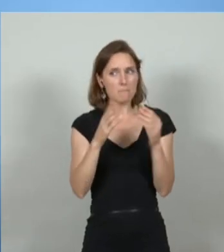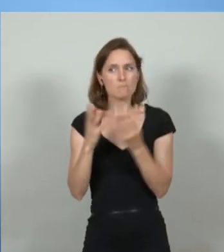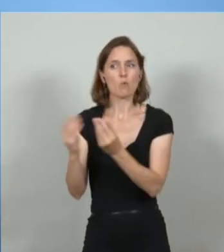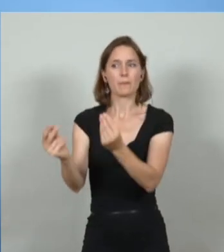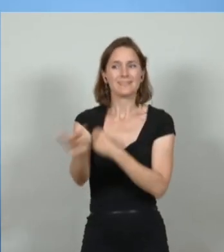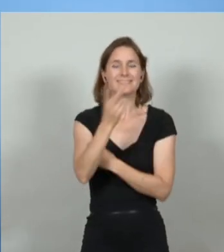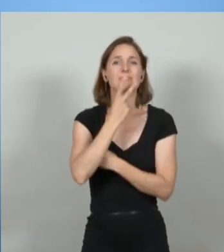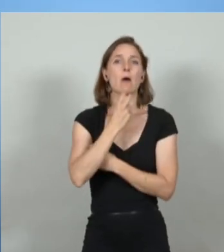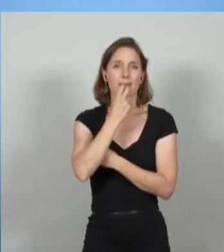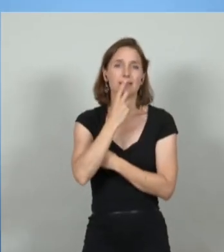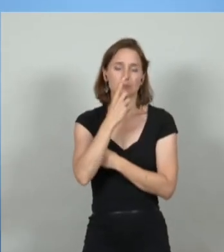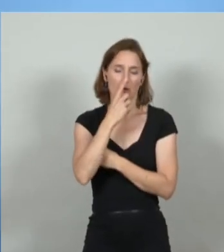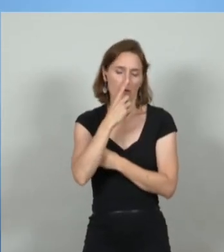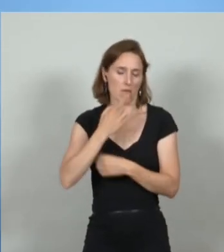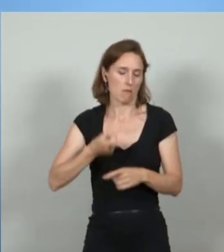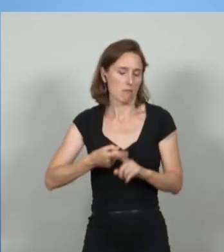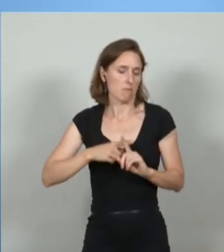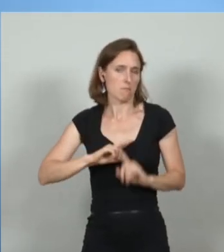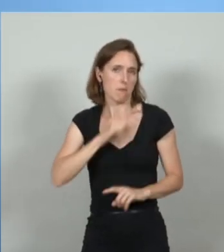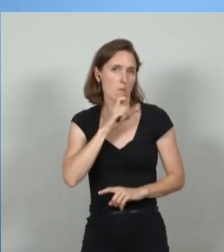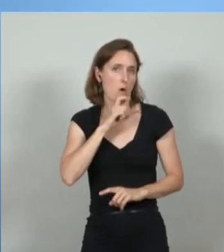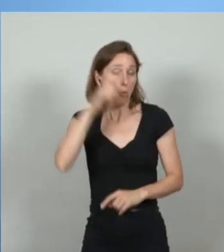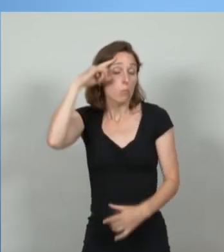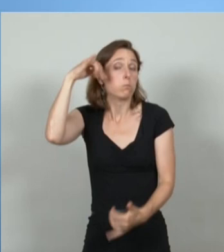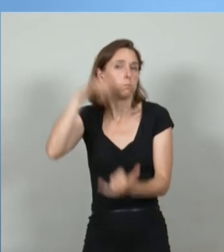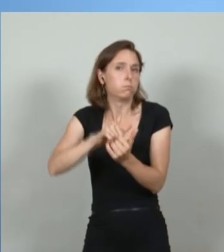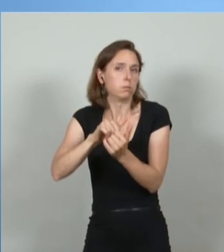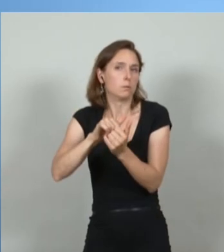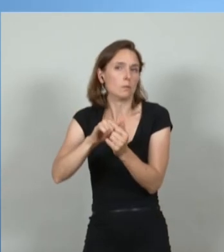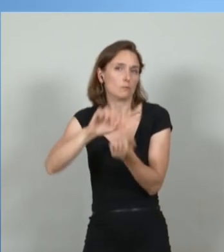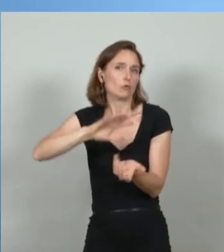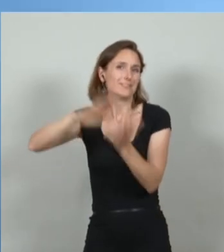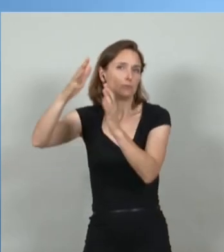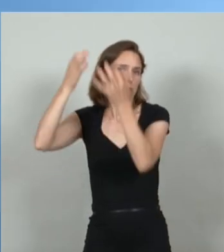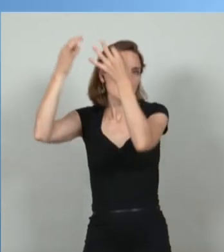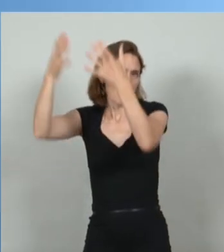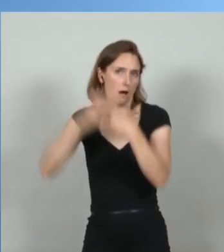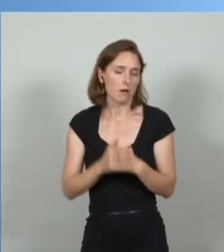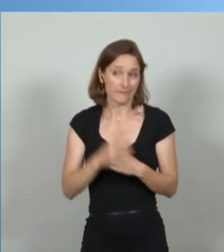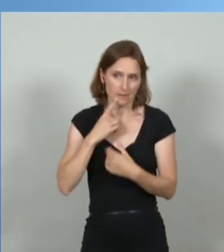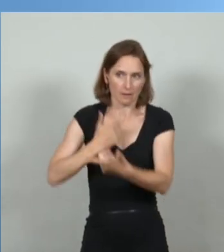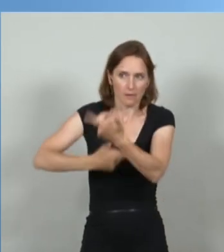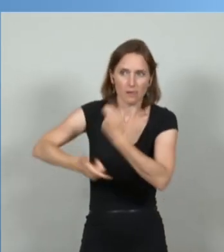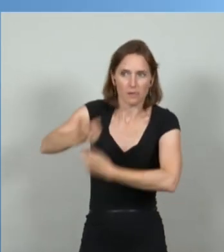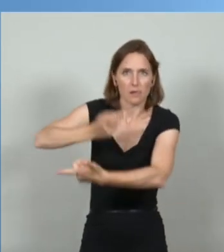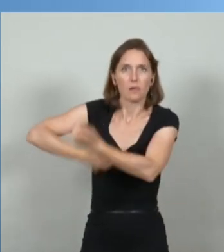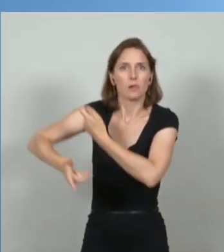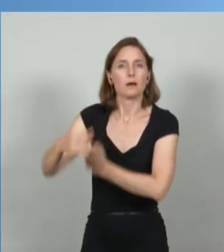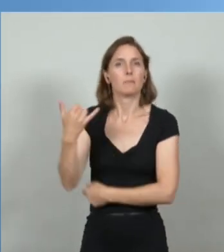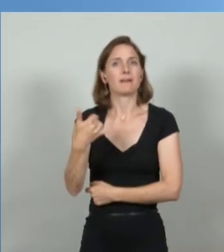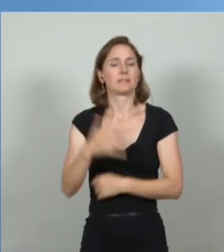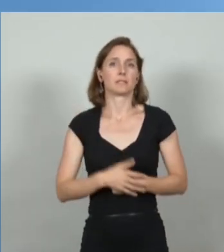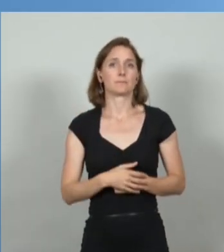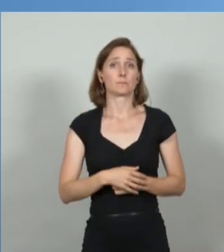citoyennes très éloignés de ces questions à aller chercher nous sommes d'ailleurs en ce moment sollicité pour mobiliser